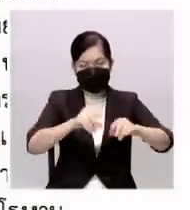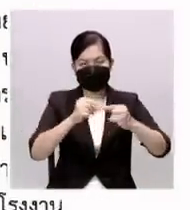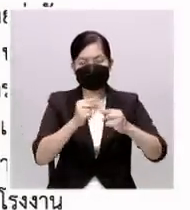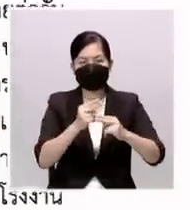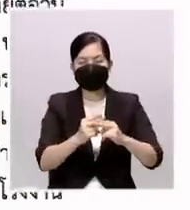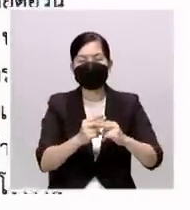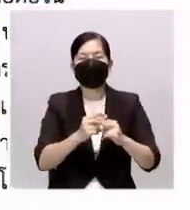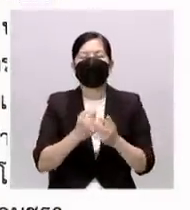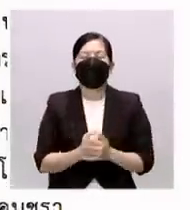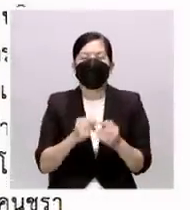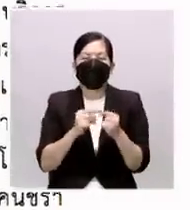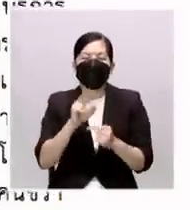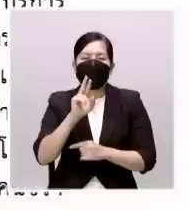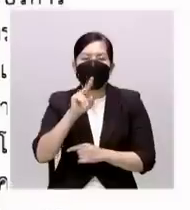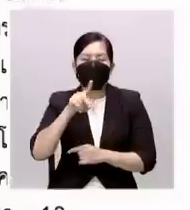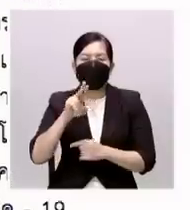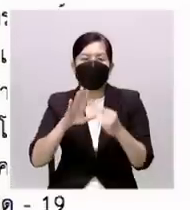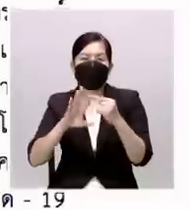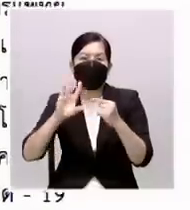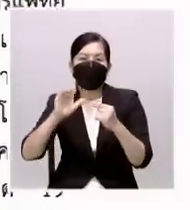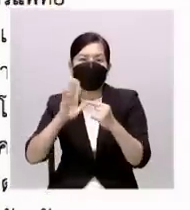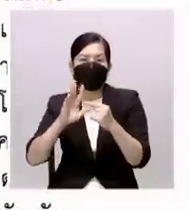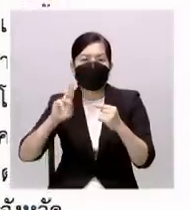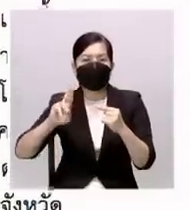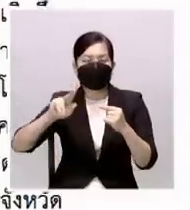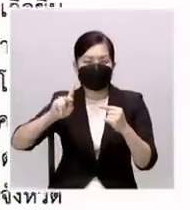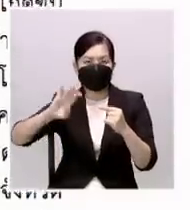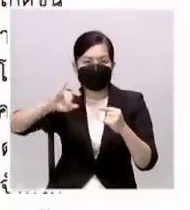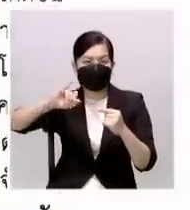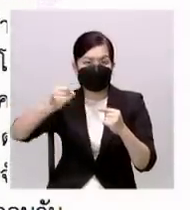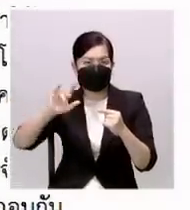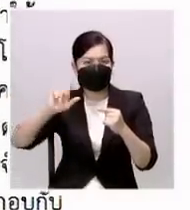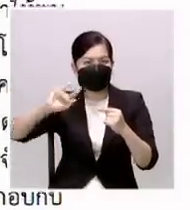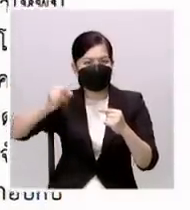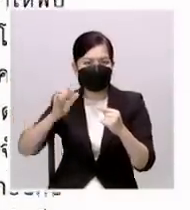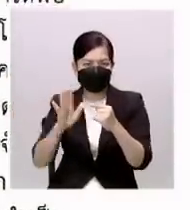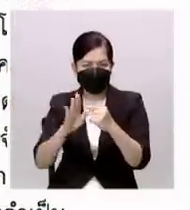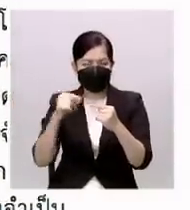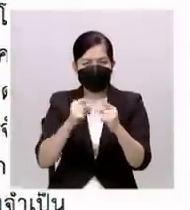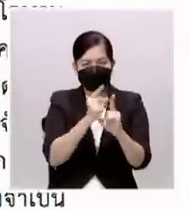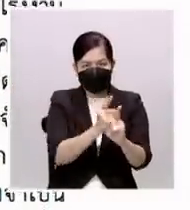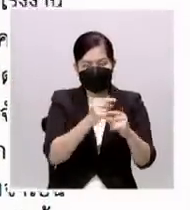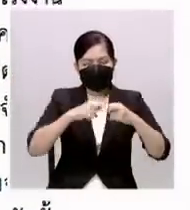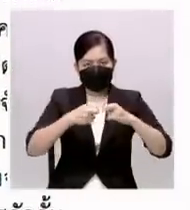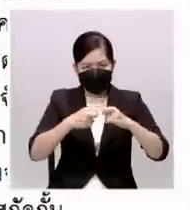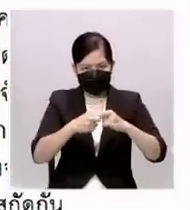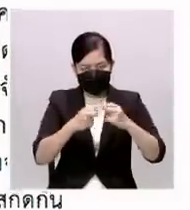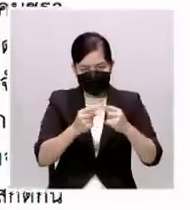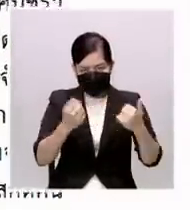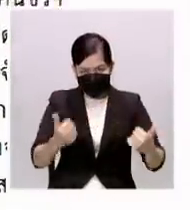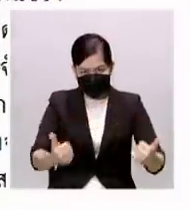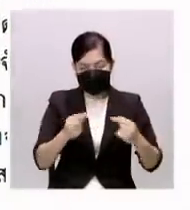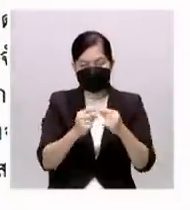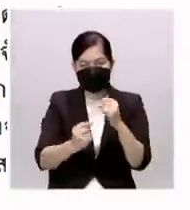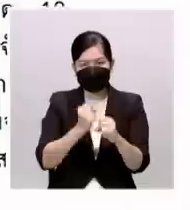ครับข้อกำหนดออกตามความในมาตรา9แห่งพระราชกำหนดการบริหารราชการในสถานการณ์ฉุกเฉินพุทธศักรา